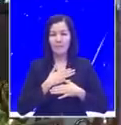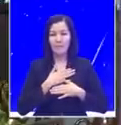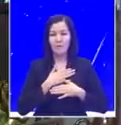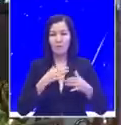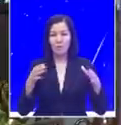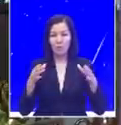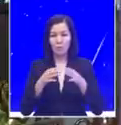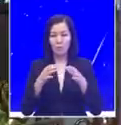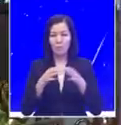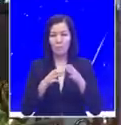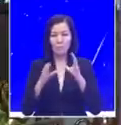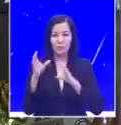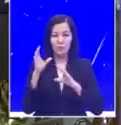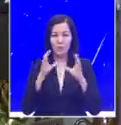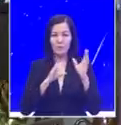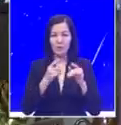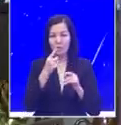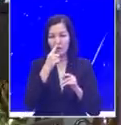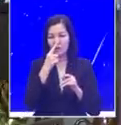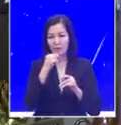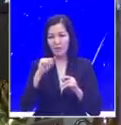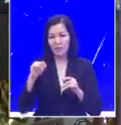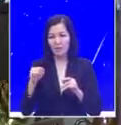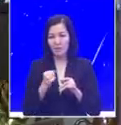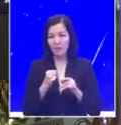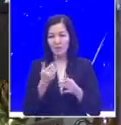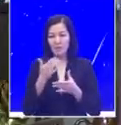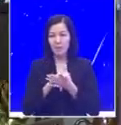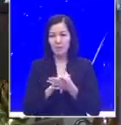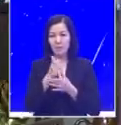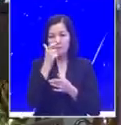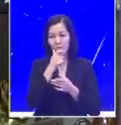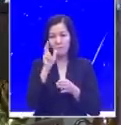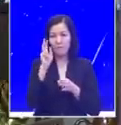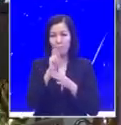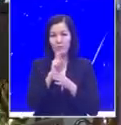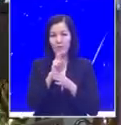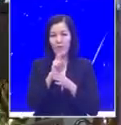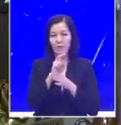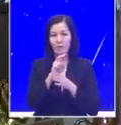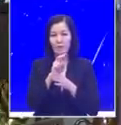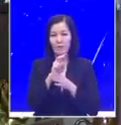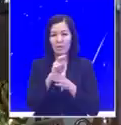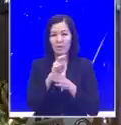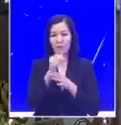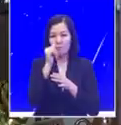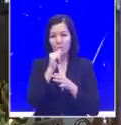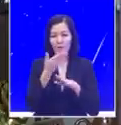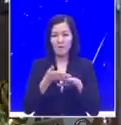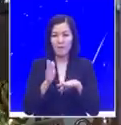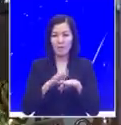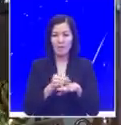группалас, курстас жолдастары, жақын достары Жазырғал Жаркент өңіріне барып, ол кісі топырақ сала алмады. Сол ғана